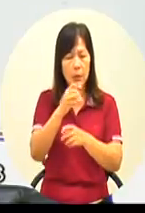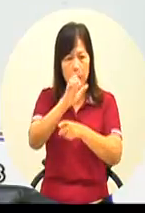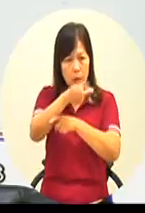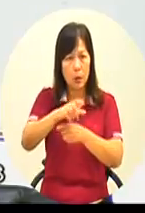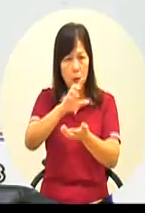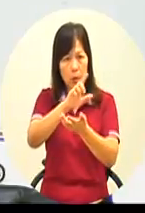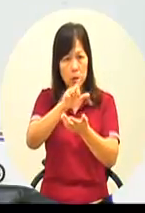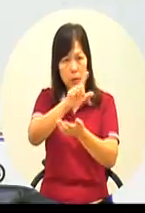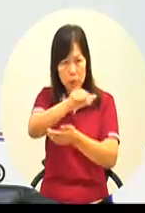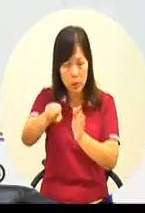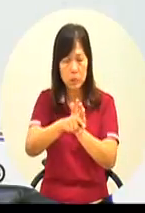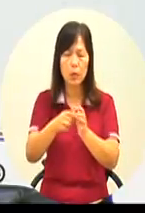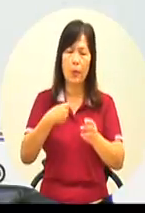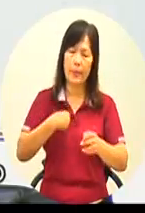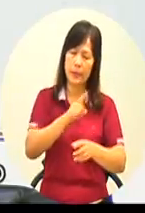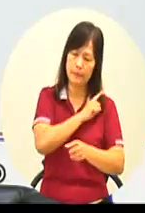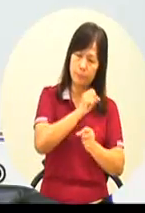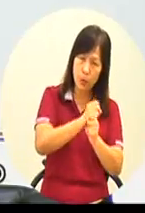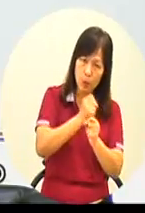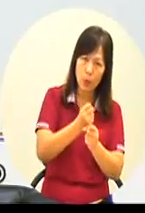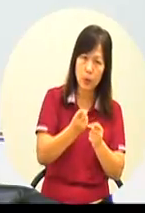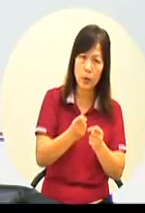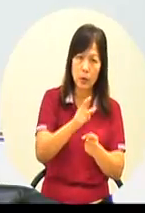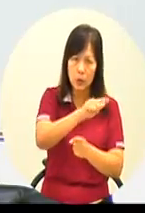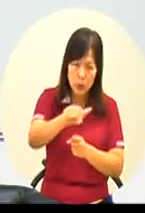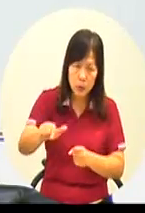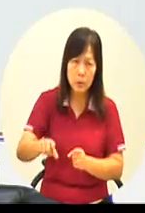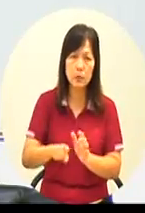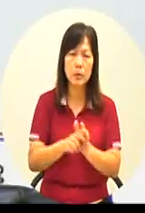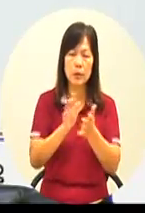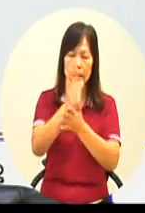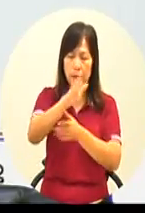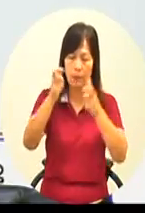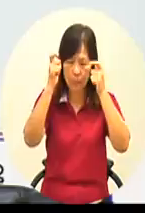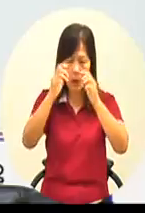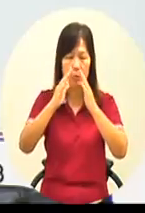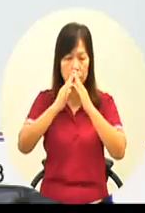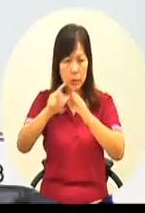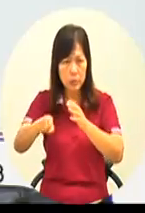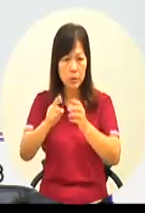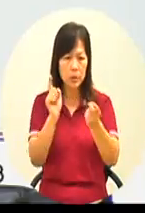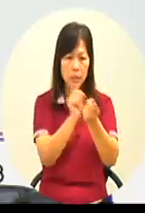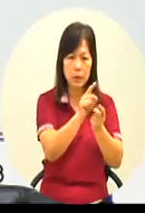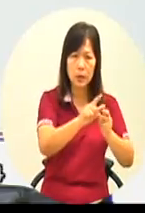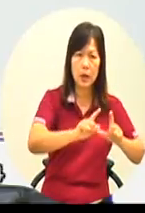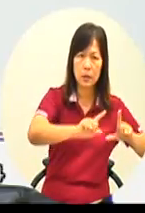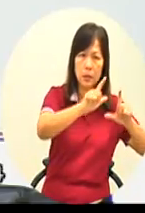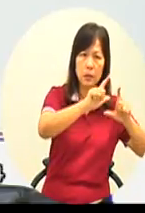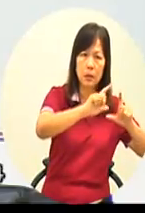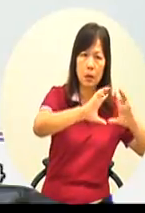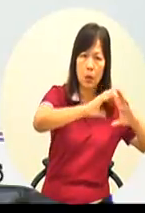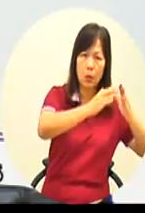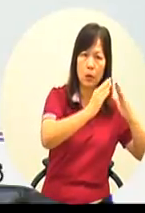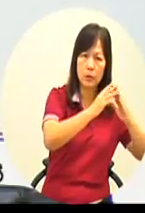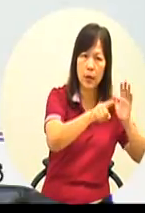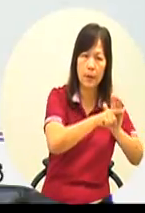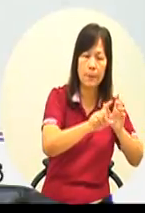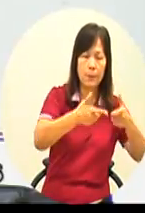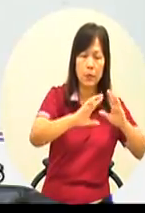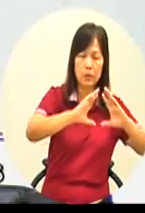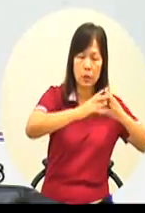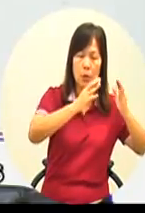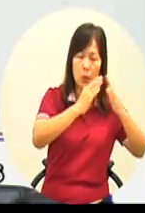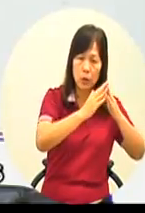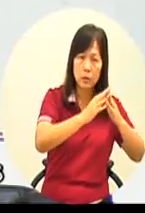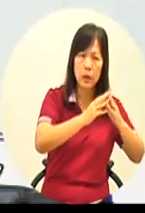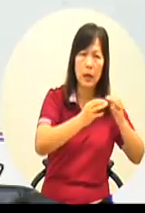只是我们的产业，我们未来高雄市跟这些东南亚国家，不只是国家哈，这些东